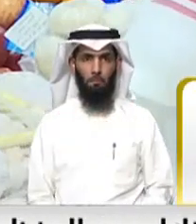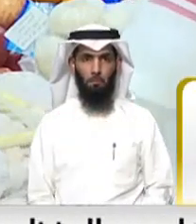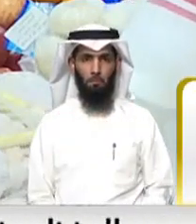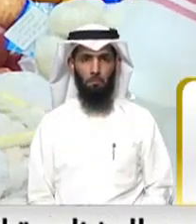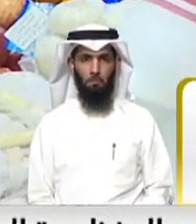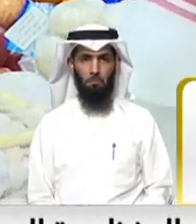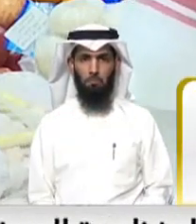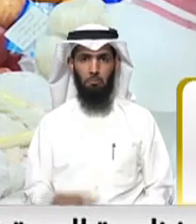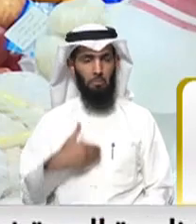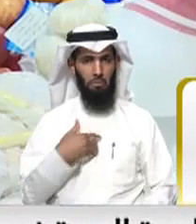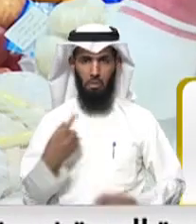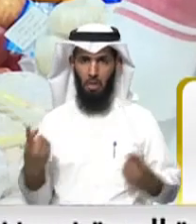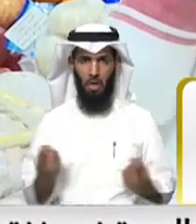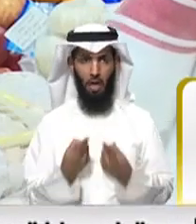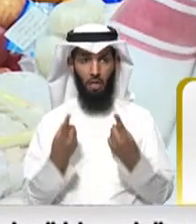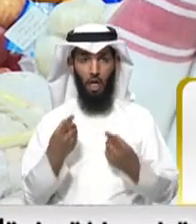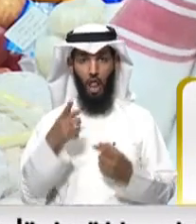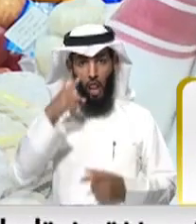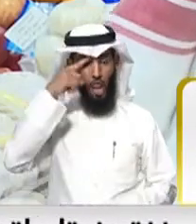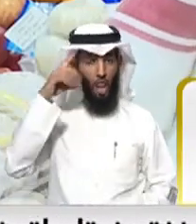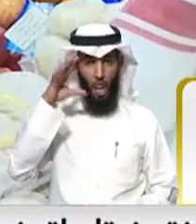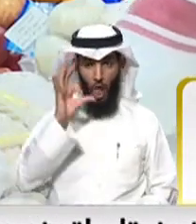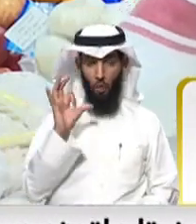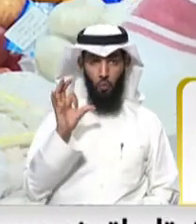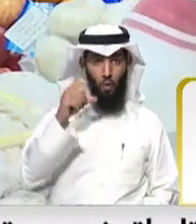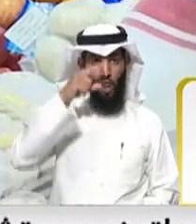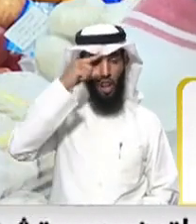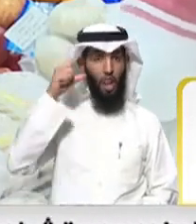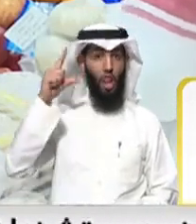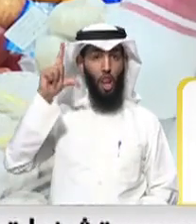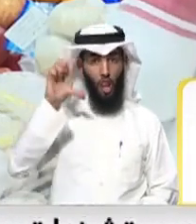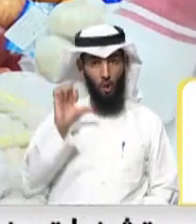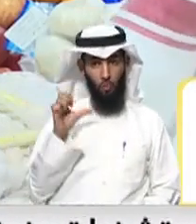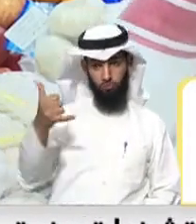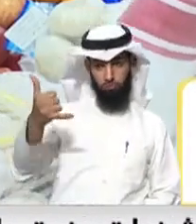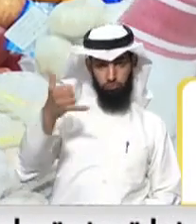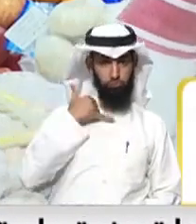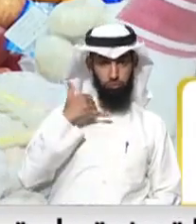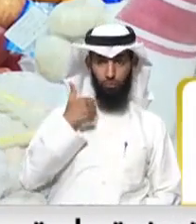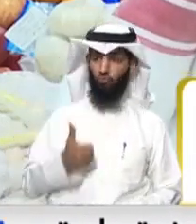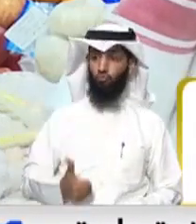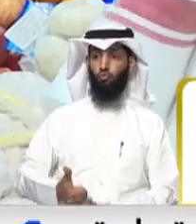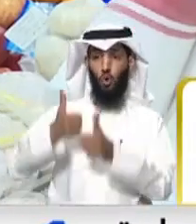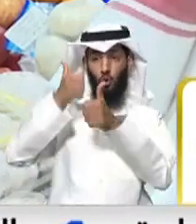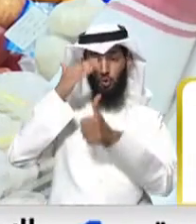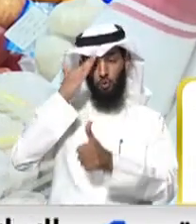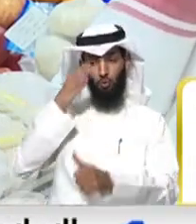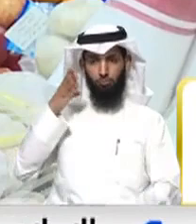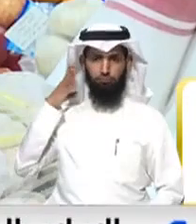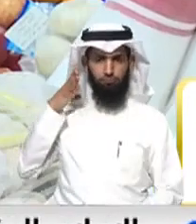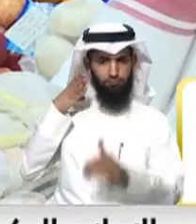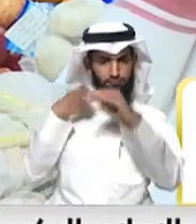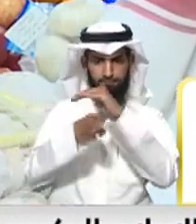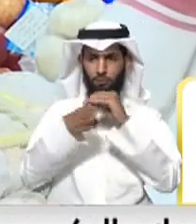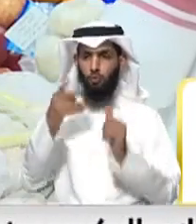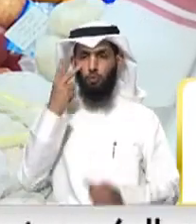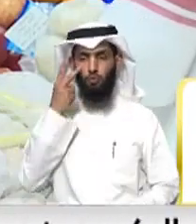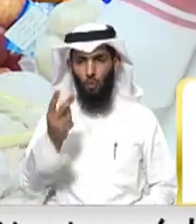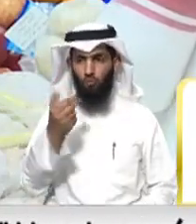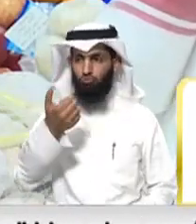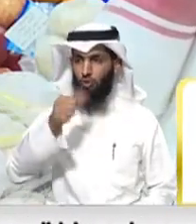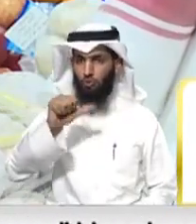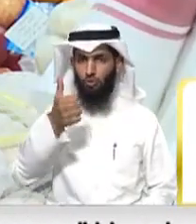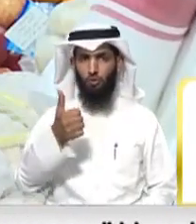وما عندنا مشكلة إذا في اتصالات تبلغ على يعني مواد منتهية، ولا حتى إذا كانوا